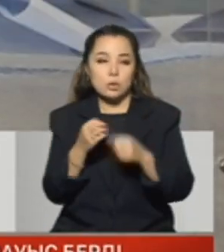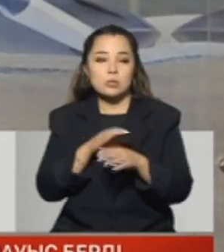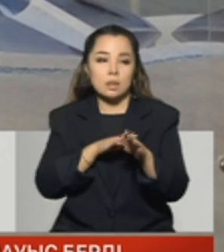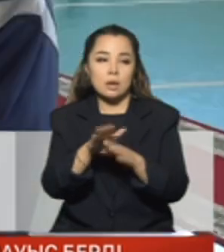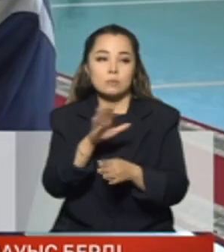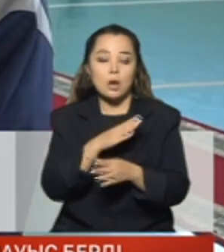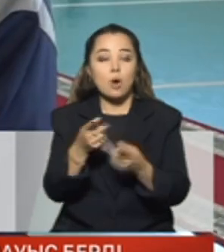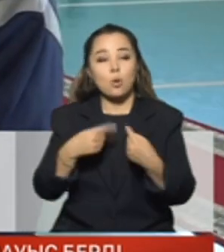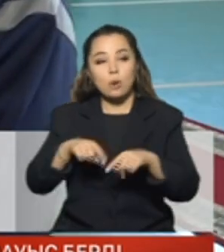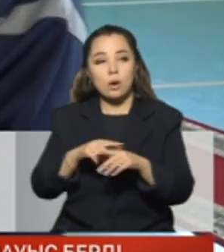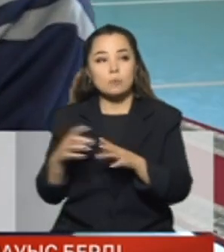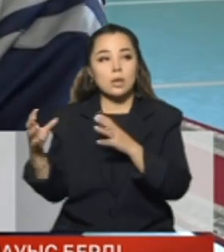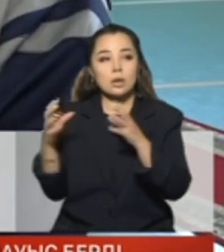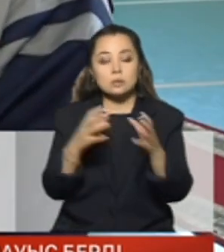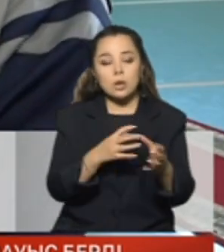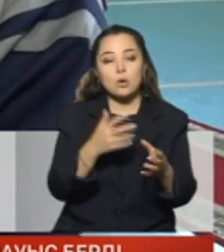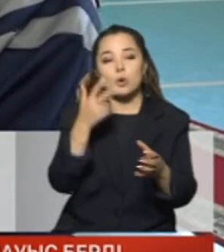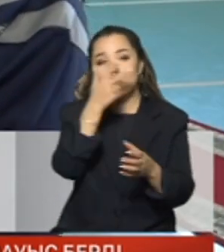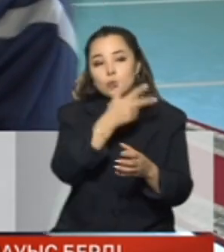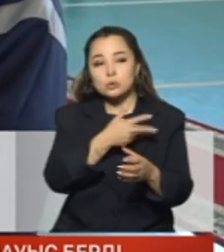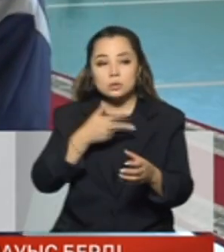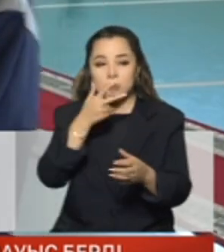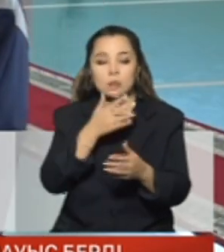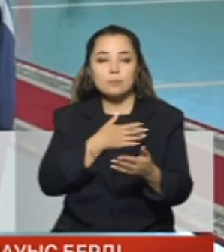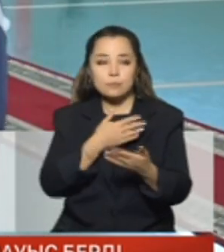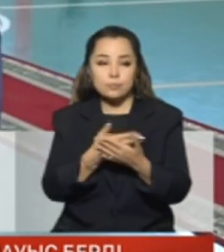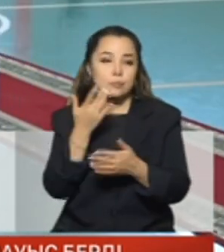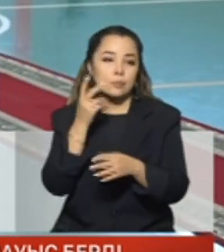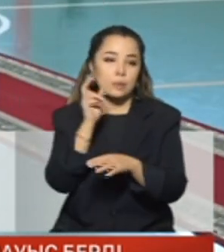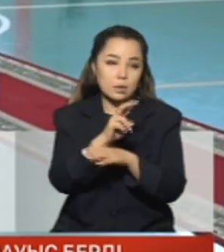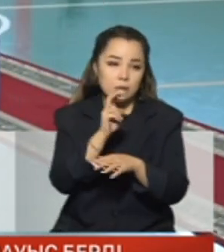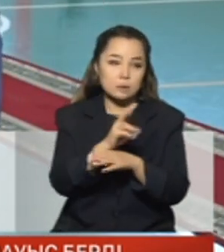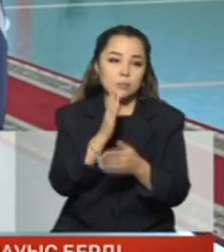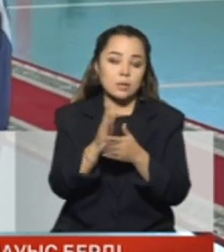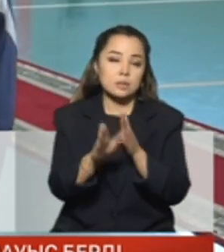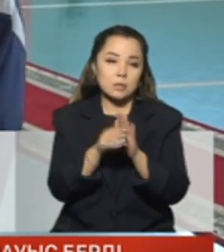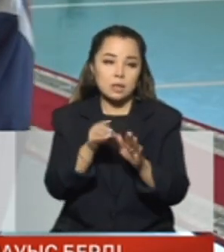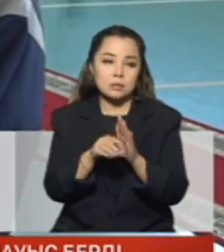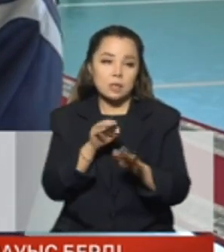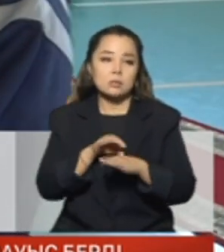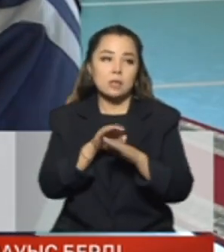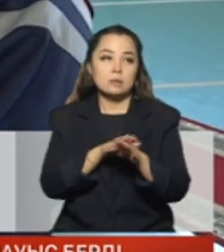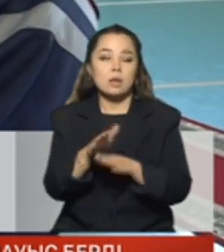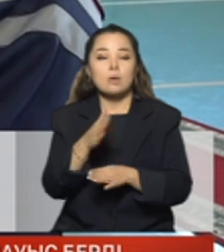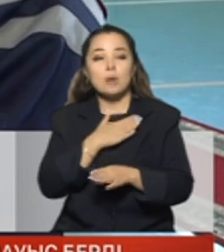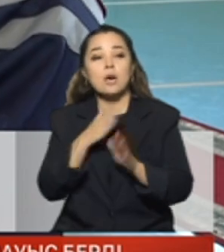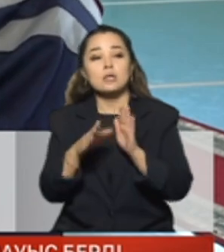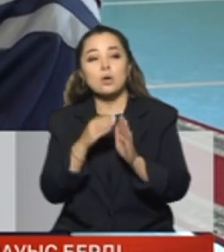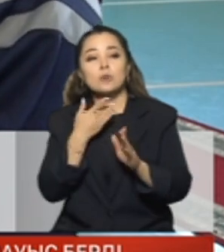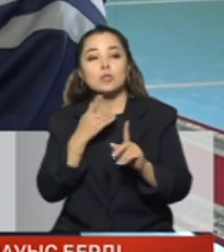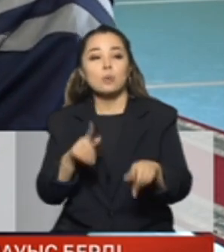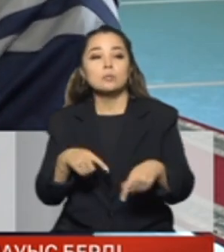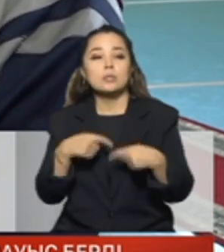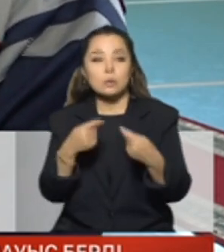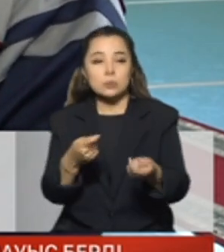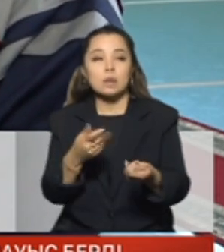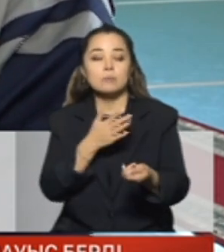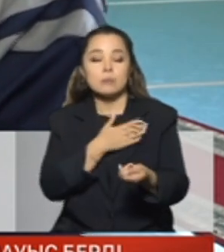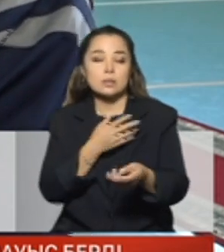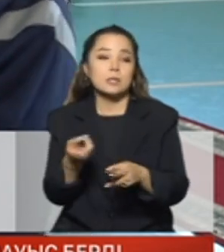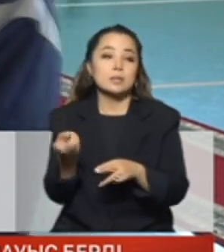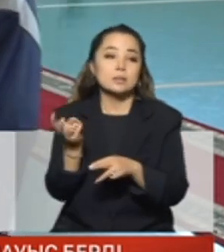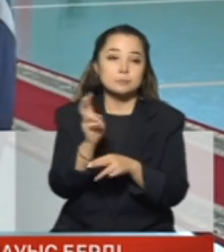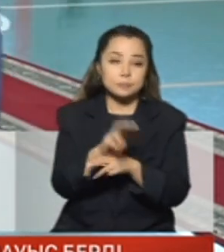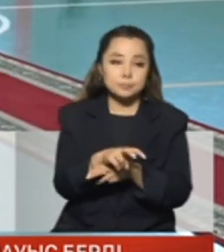көлік жүргізушісін 3-ші жылға қарады, уже 3-ші жыл болып барады. Енді мына референдумға дауыс беру келдік, дауысымызды